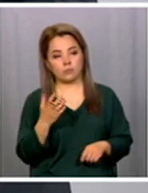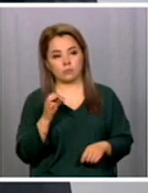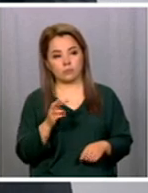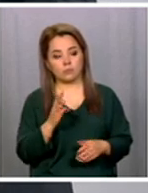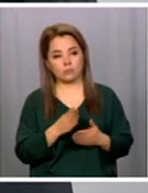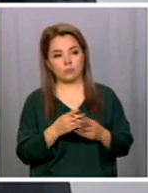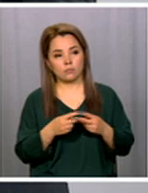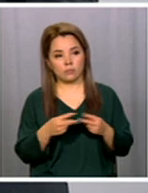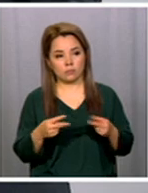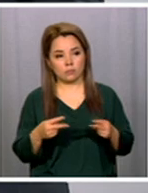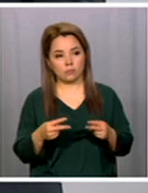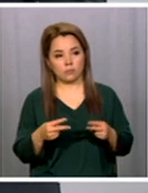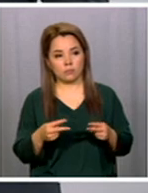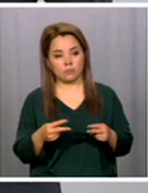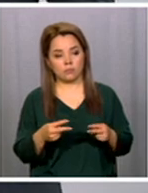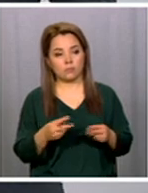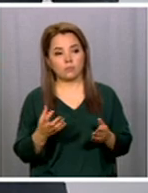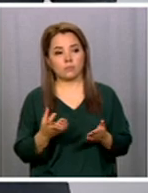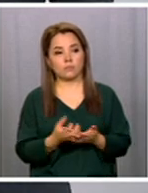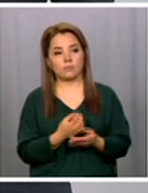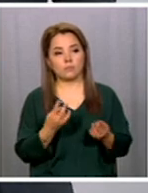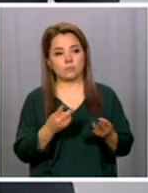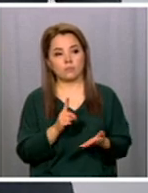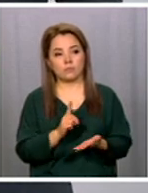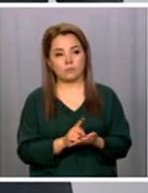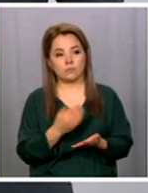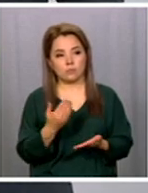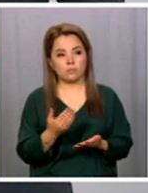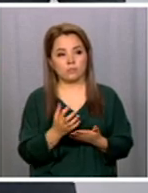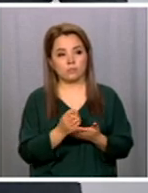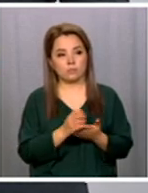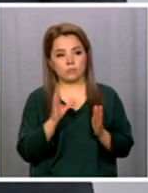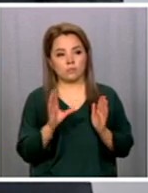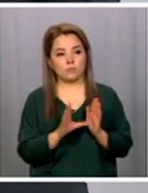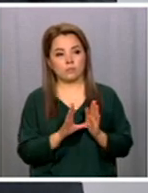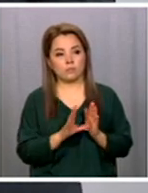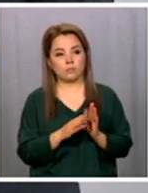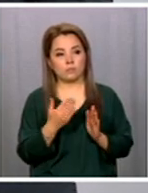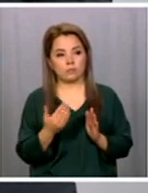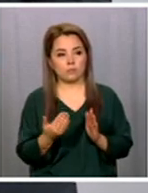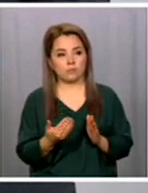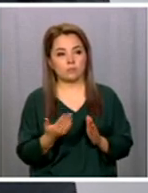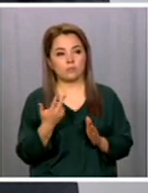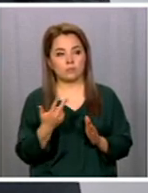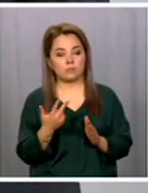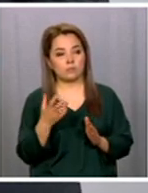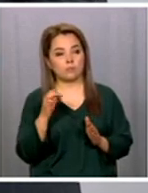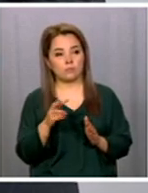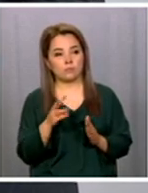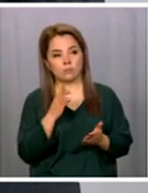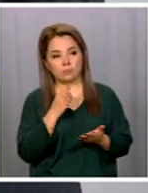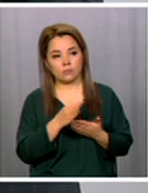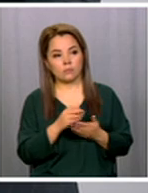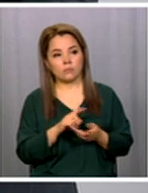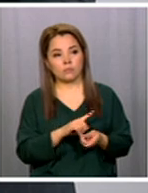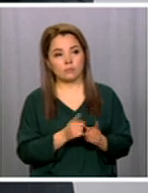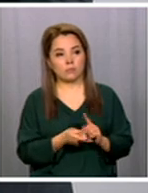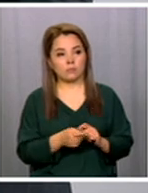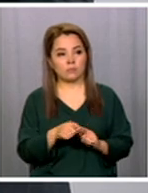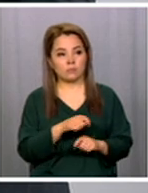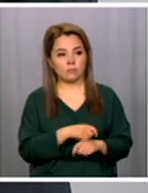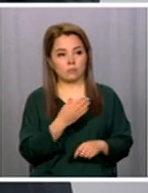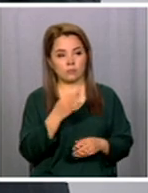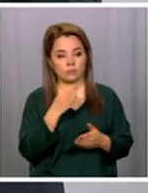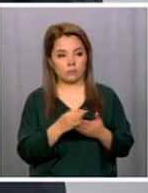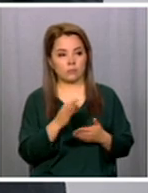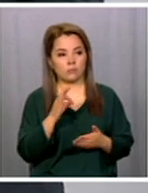сантиметрге тең. Табуымыз қажет потенциалдық энергияны. 3 сантиметрді метрге айналдыратын